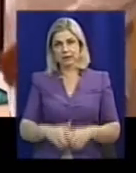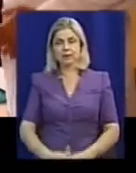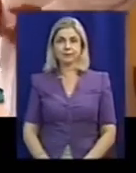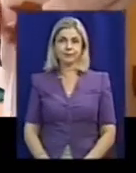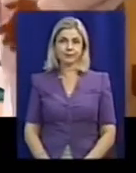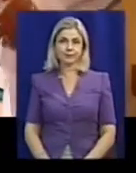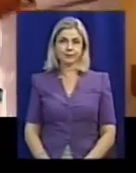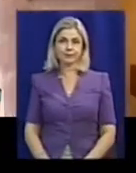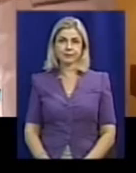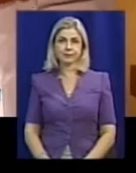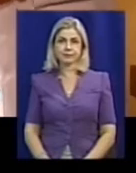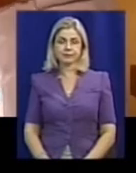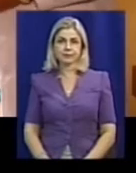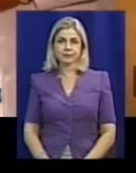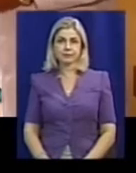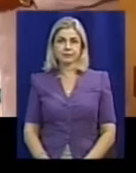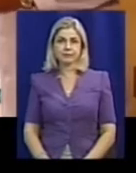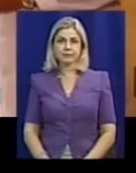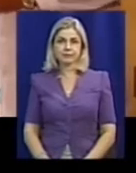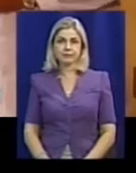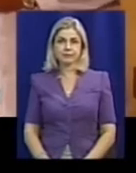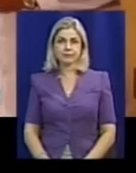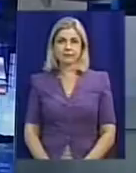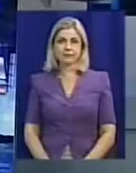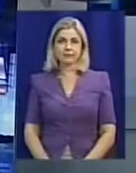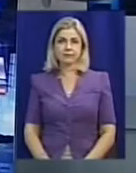Олександр Пан, телевізійні новини Миколаївщини.